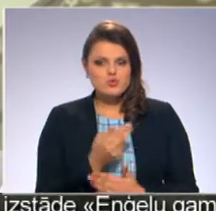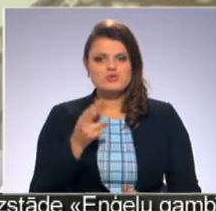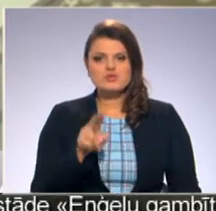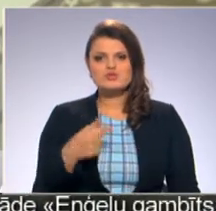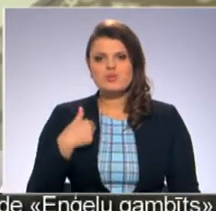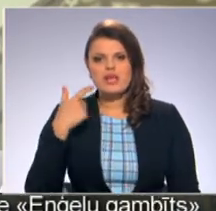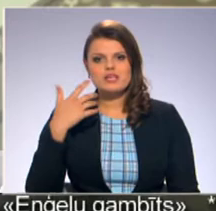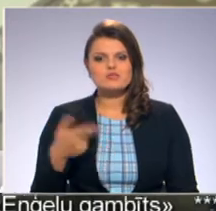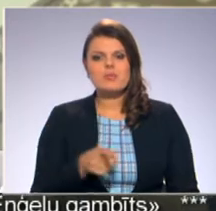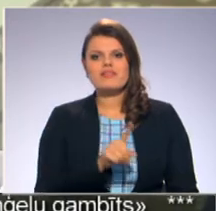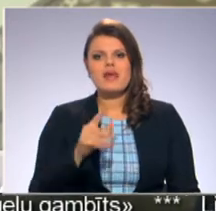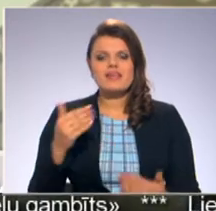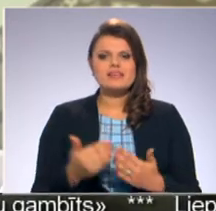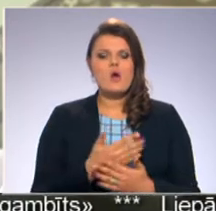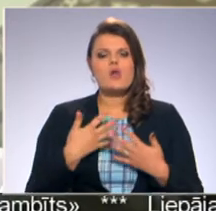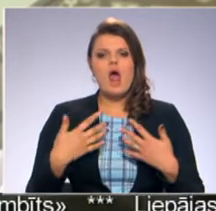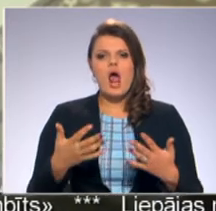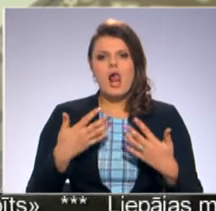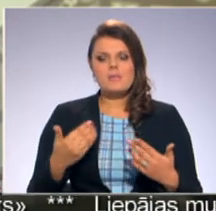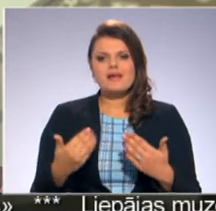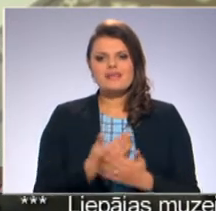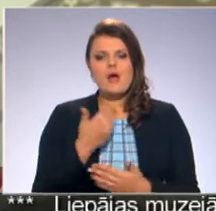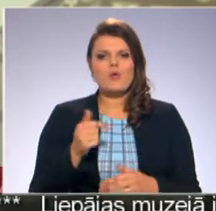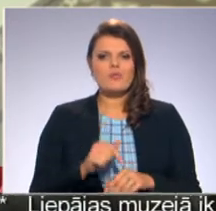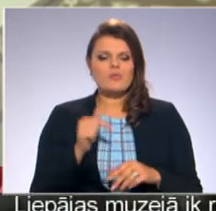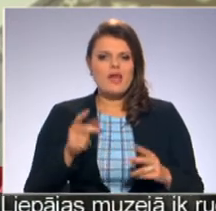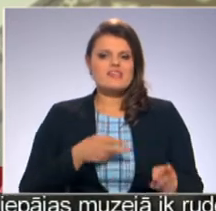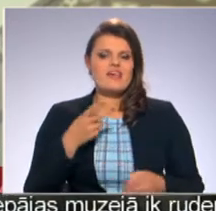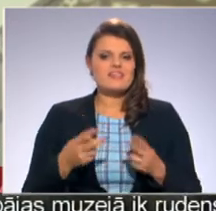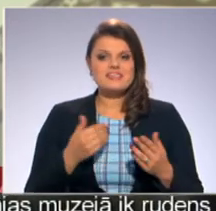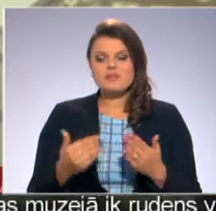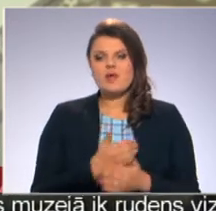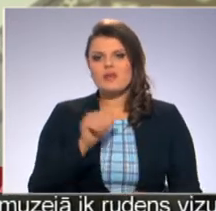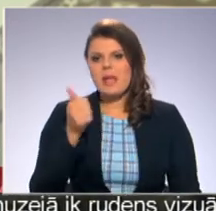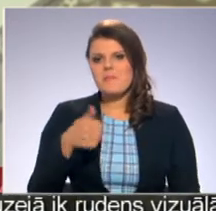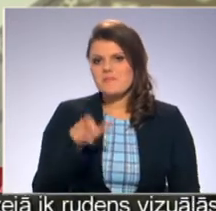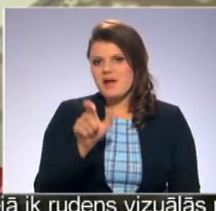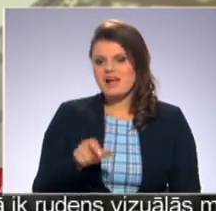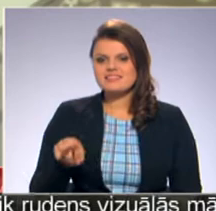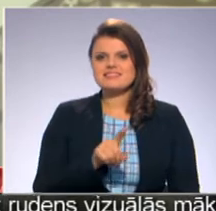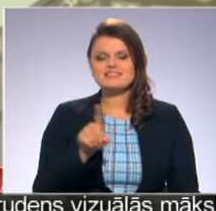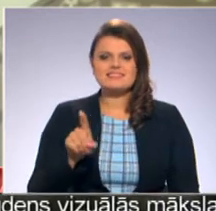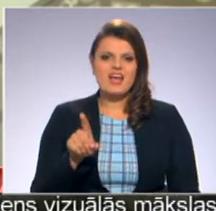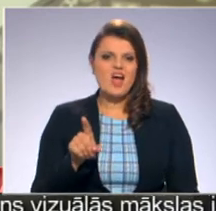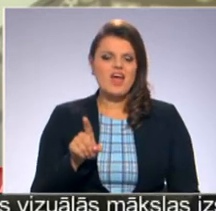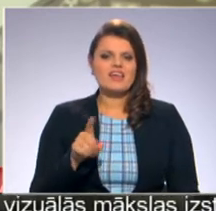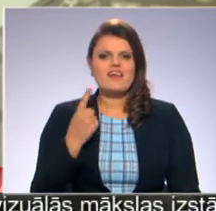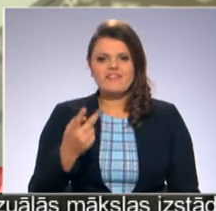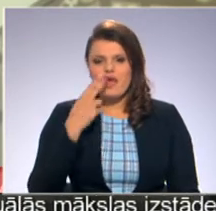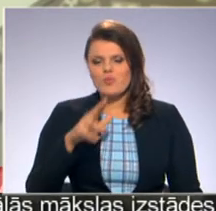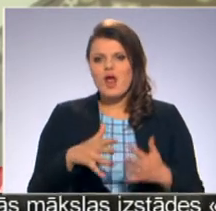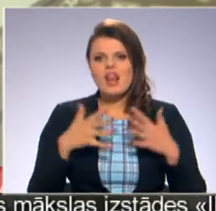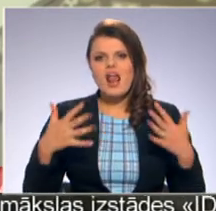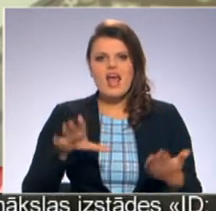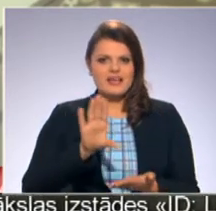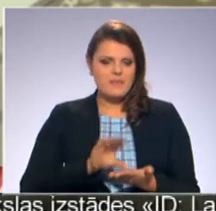domāju, ka tā ir arī jauna elpa, jauna iedvesma un jaunajiem māksliniekiem tā ir tāda viena no